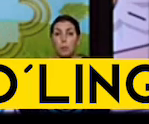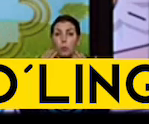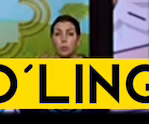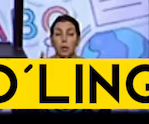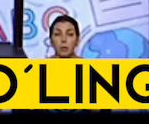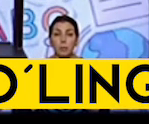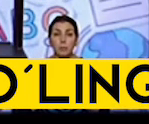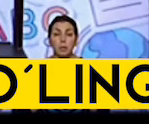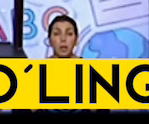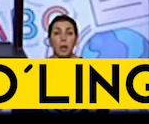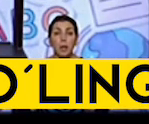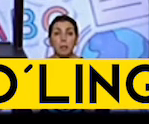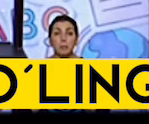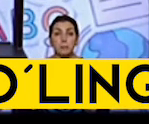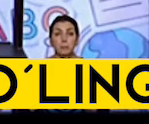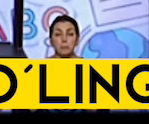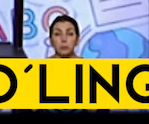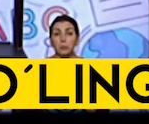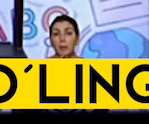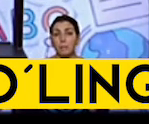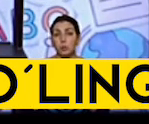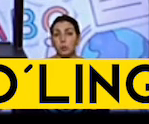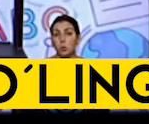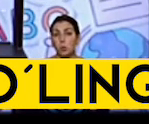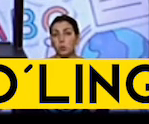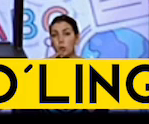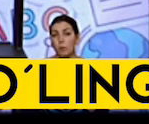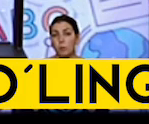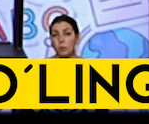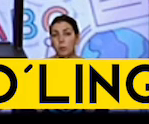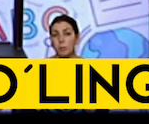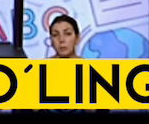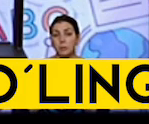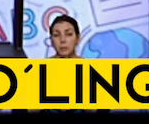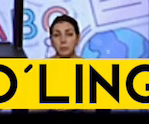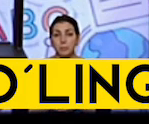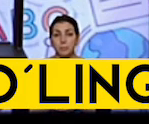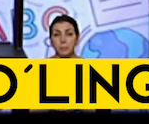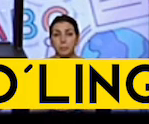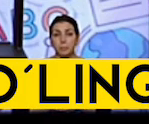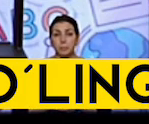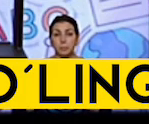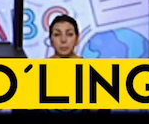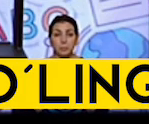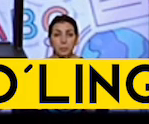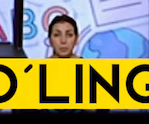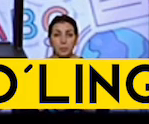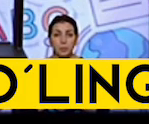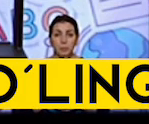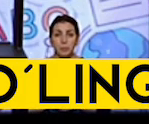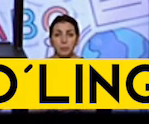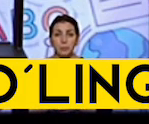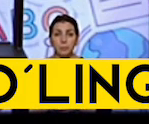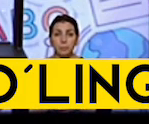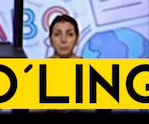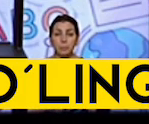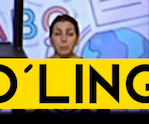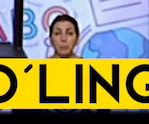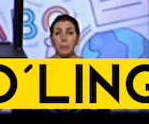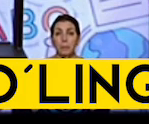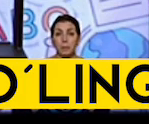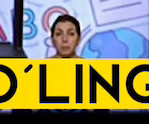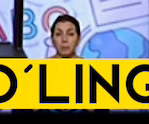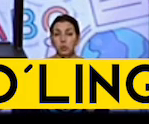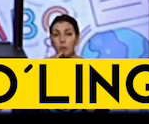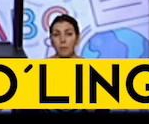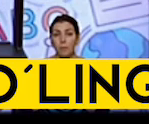hikoyalagan bo'lsangiz, albatta bu savolga to'g'ri javob topasiz, bolajonlar. Topdingizmi? Keling, unda